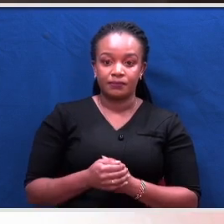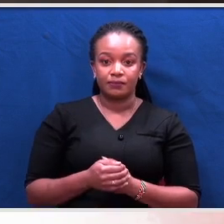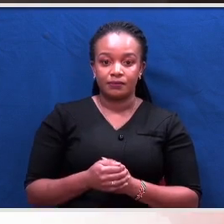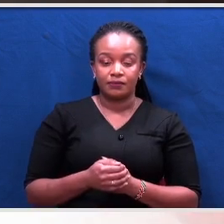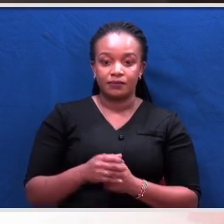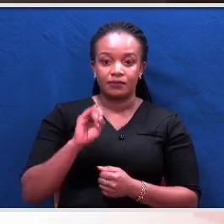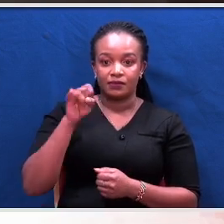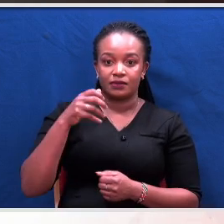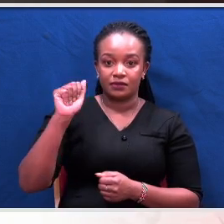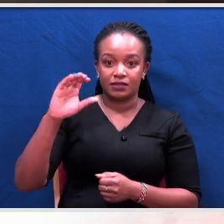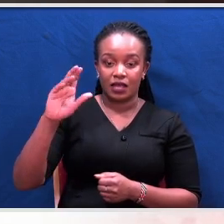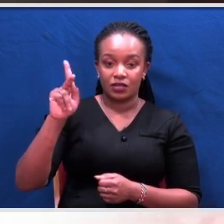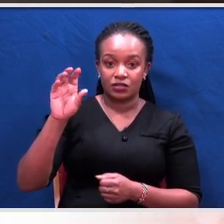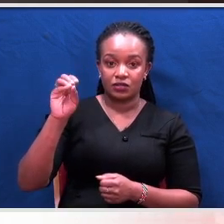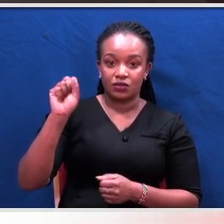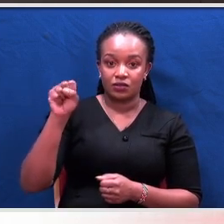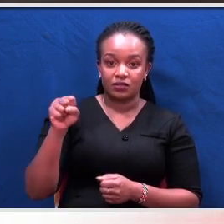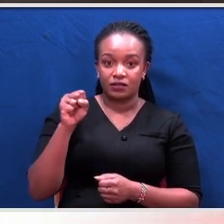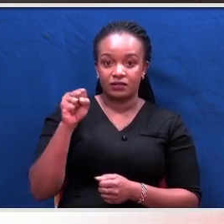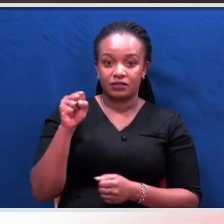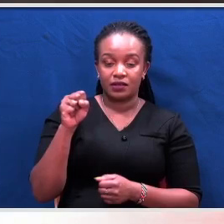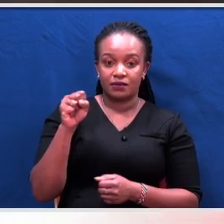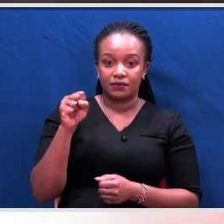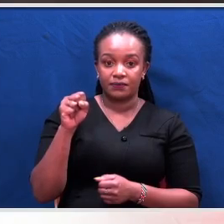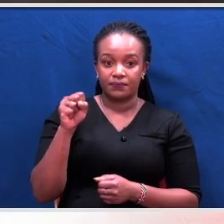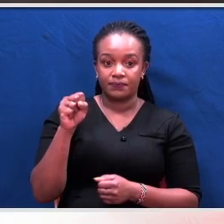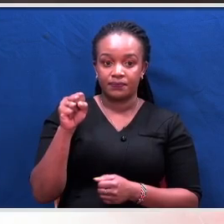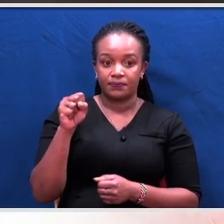Jackson Jogu wa Jiro, kweli au la?